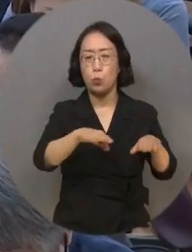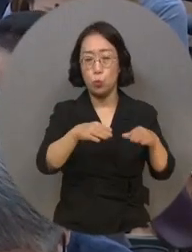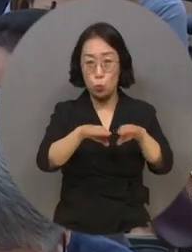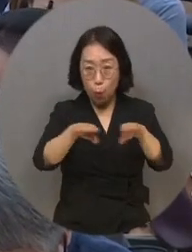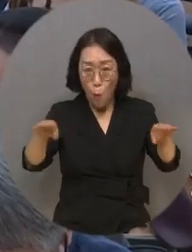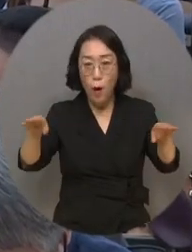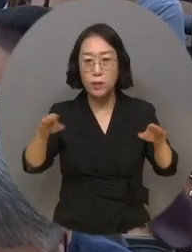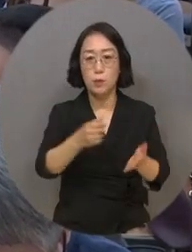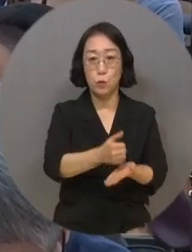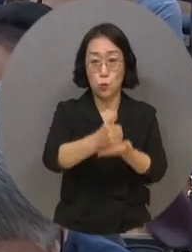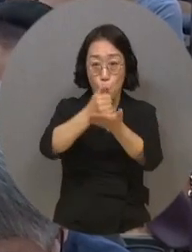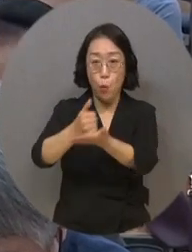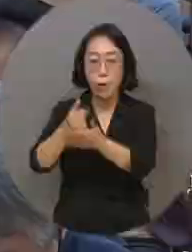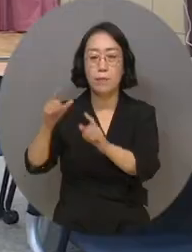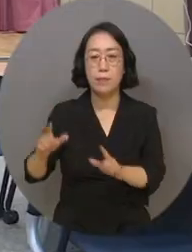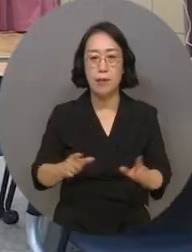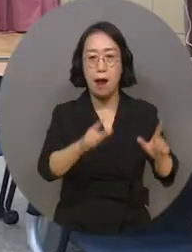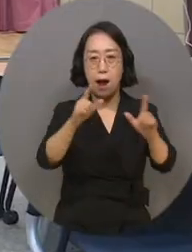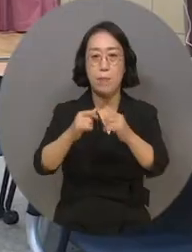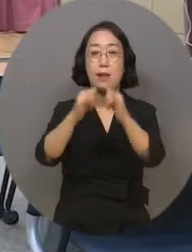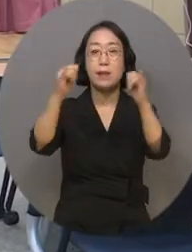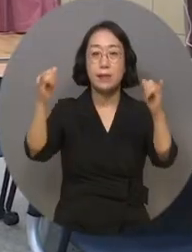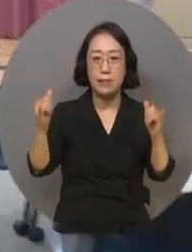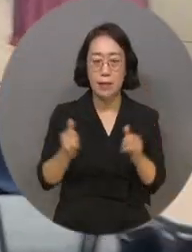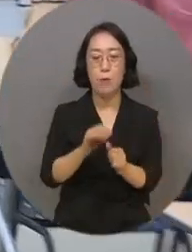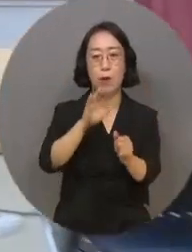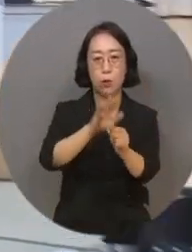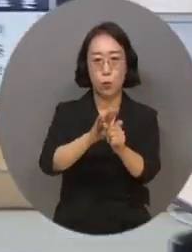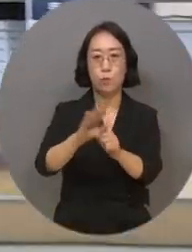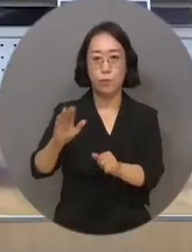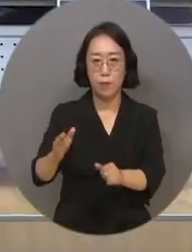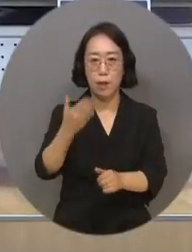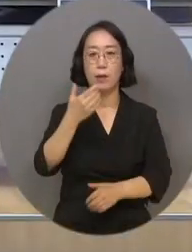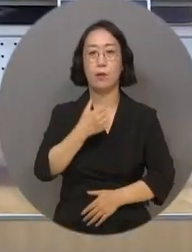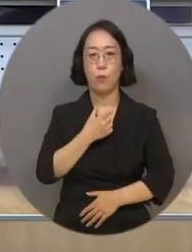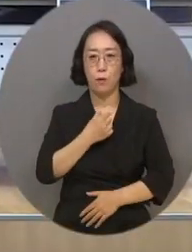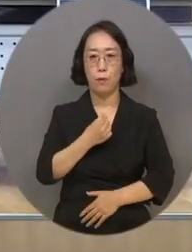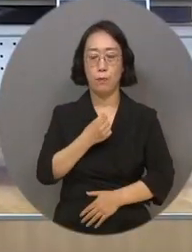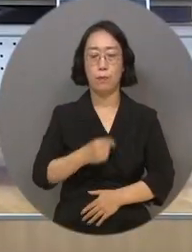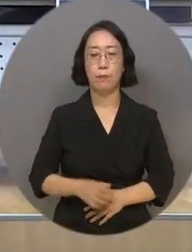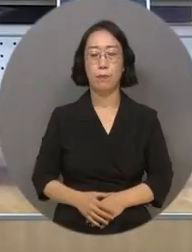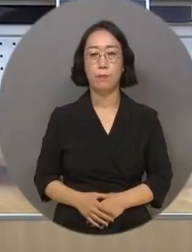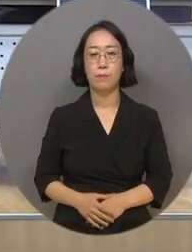동등하게 존엄한 삶을 누릴 수 있는 사회로 나아가는 초석이 되길 바랍니다.